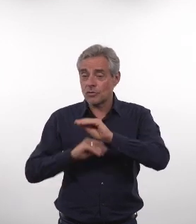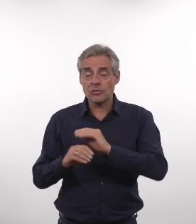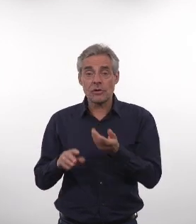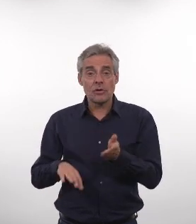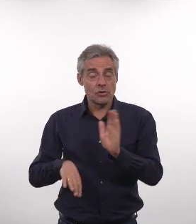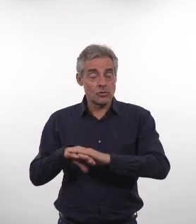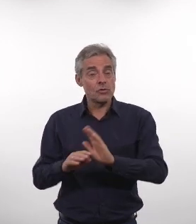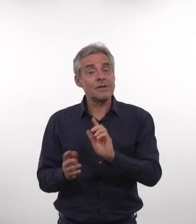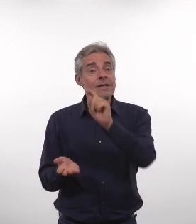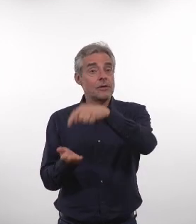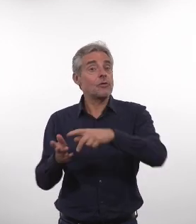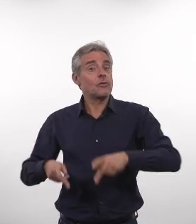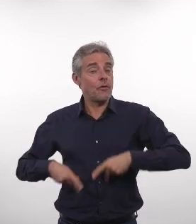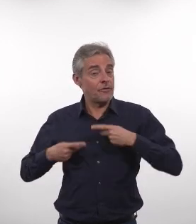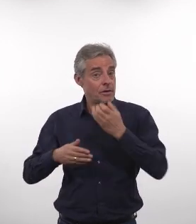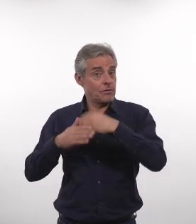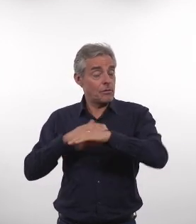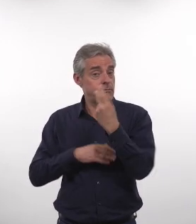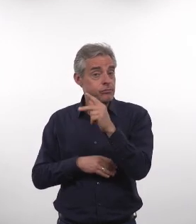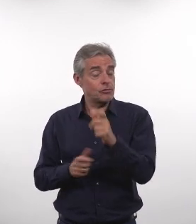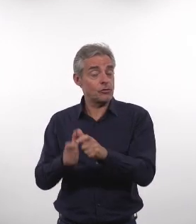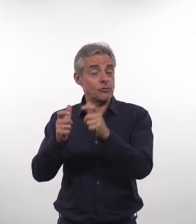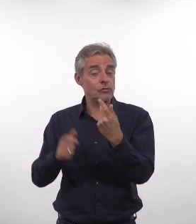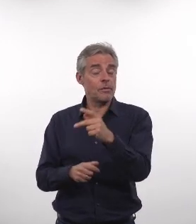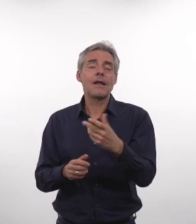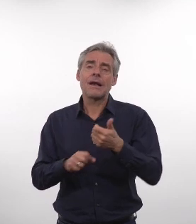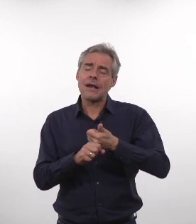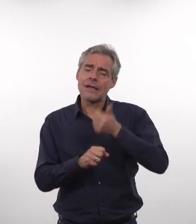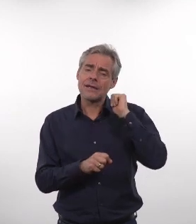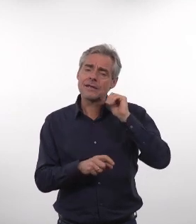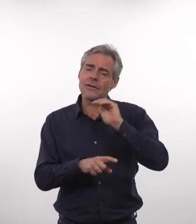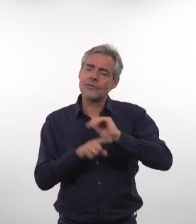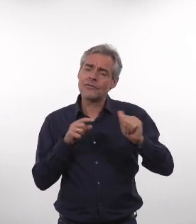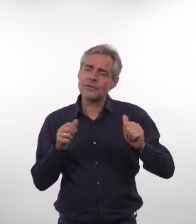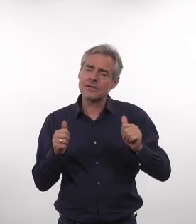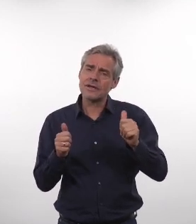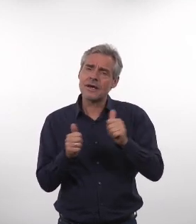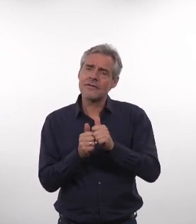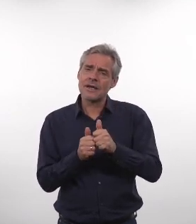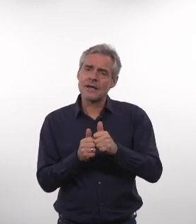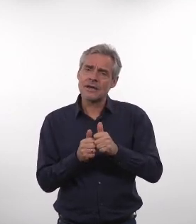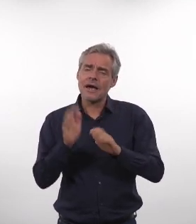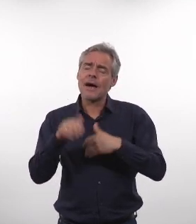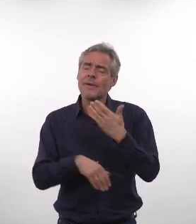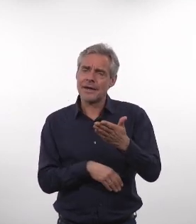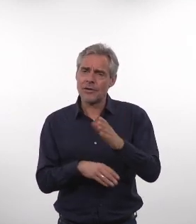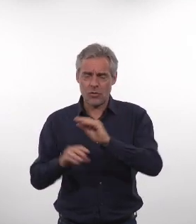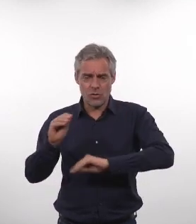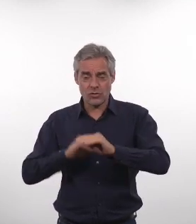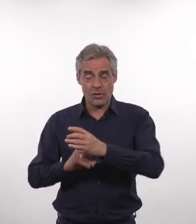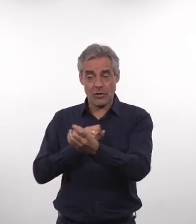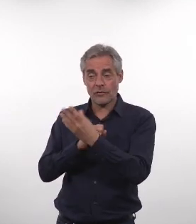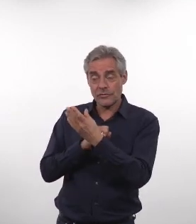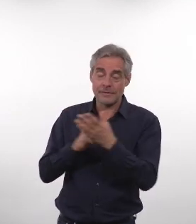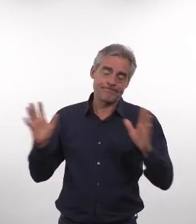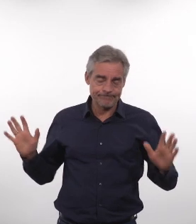vie, dans leur structure. Alors, l'année dernière, on le faisait surtout après le soin refusé